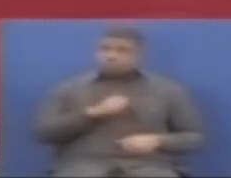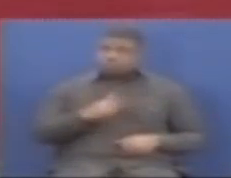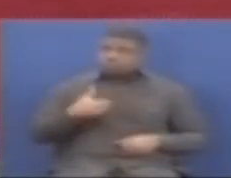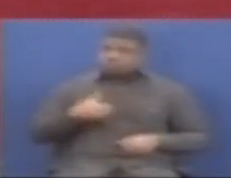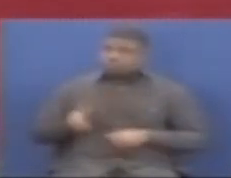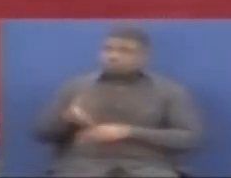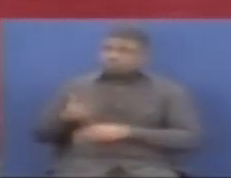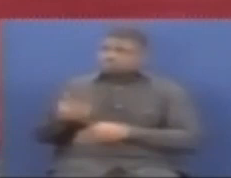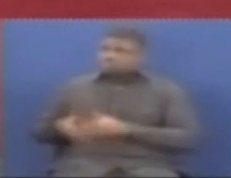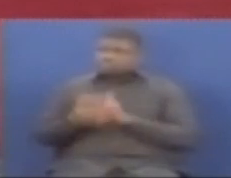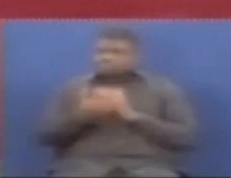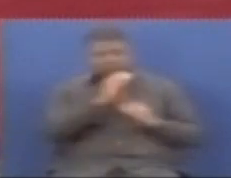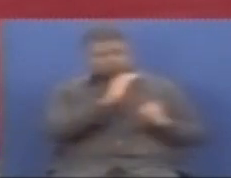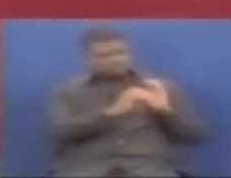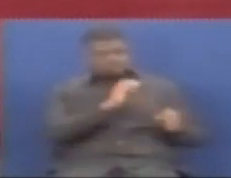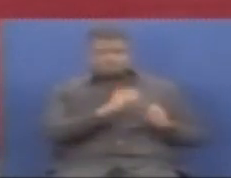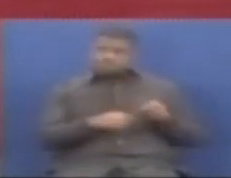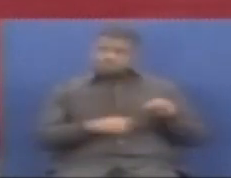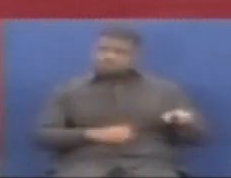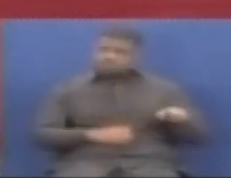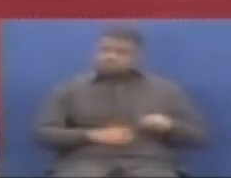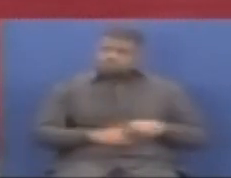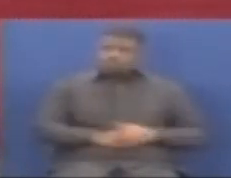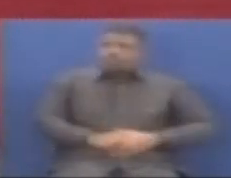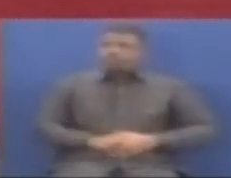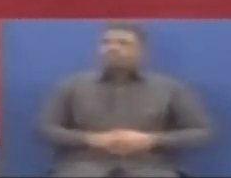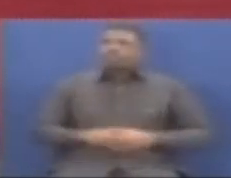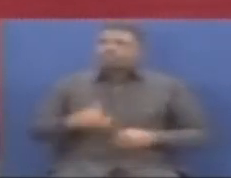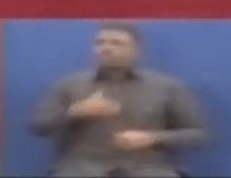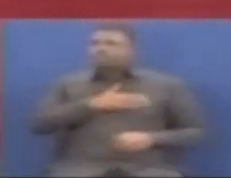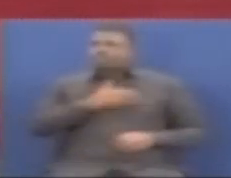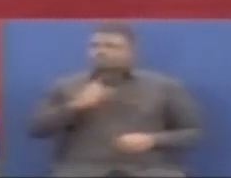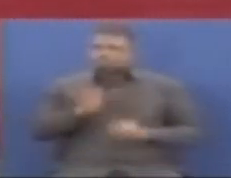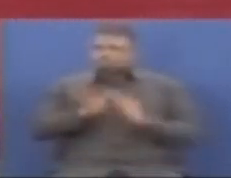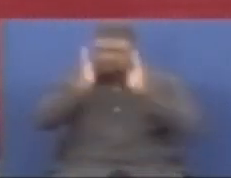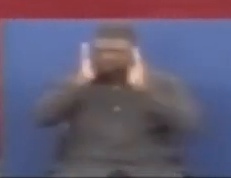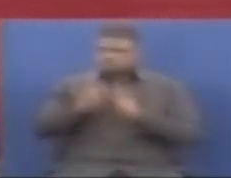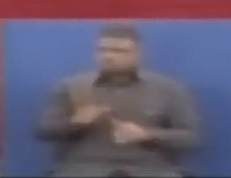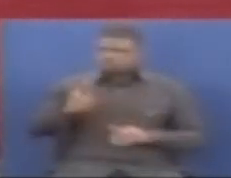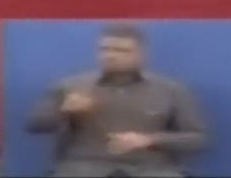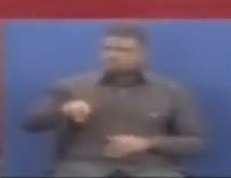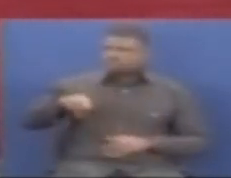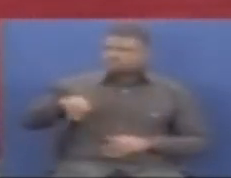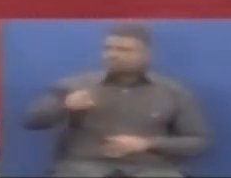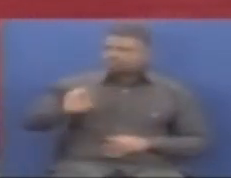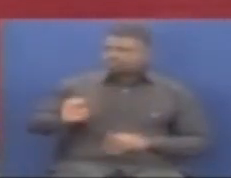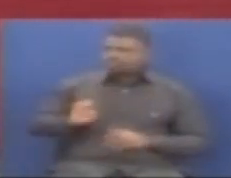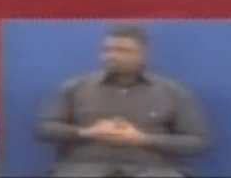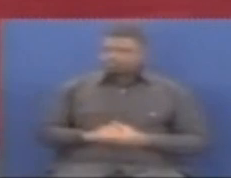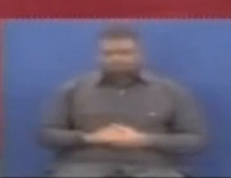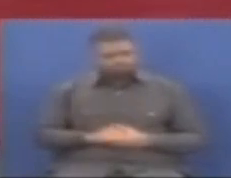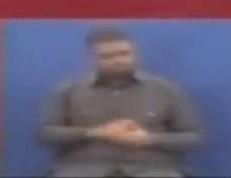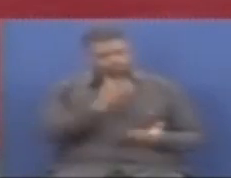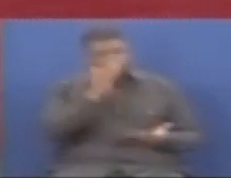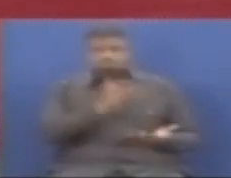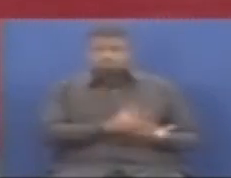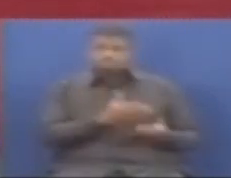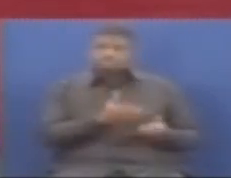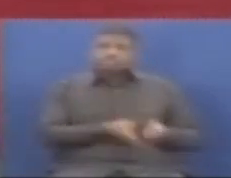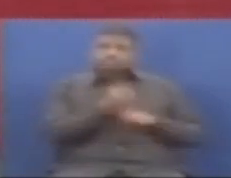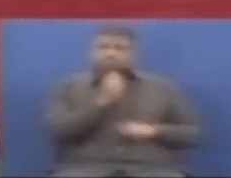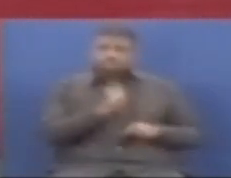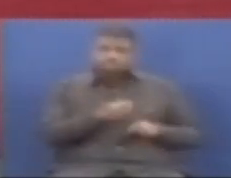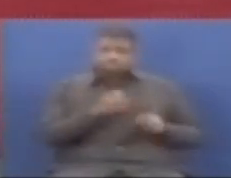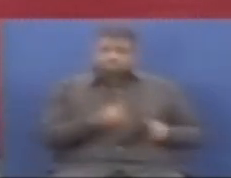yameshapata kandarasi kwa maana ya ujenzi. Kwa maana hiyo zile taratibu za kimanunuzi zilikuwa zimekamilishwa, na kweli tumepata